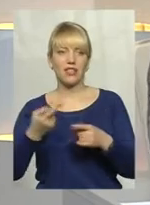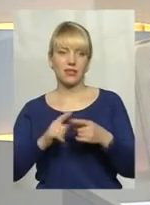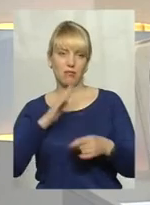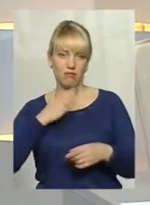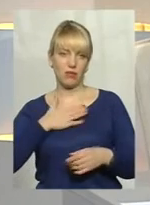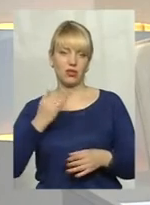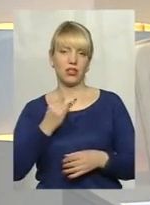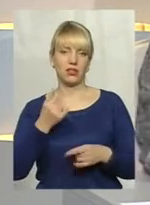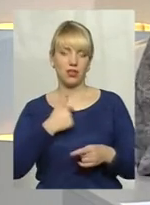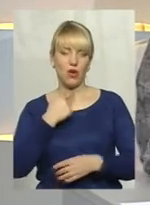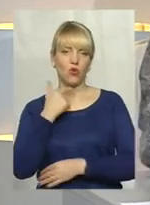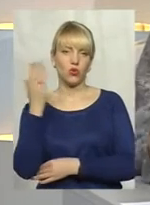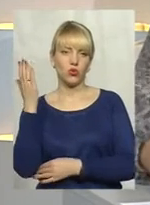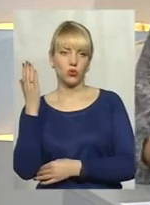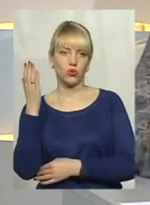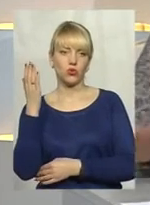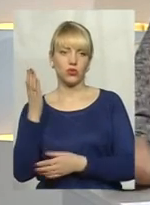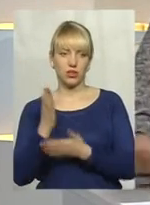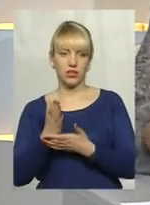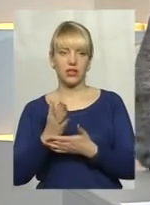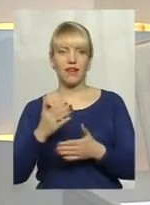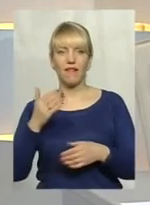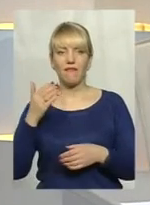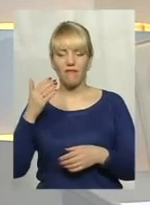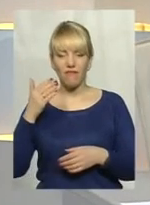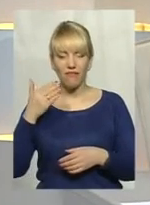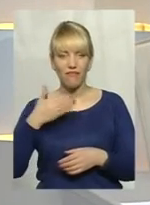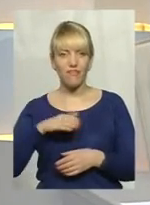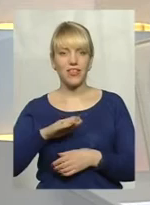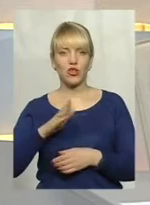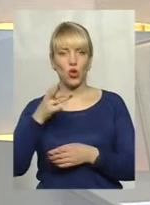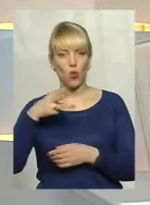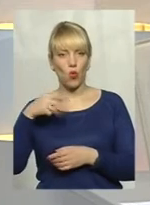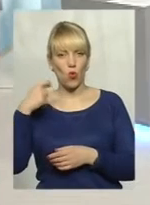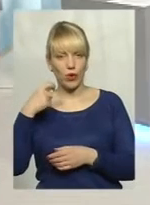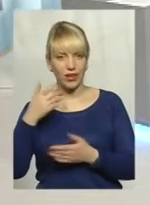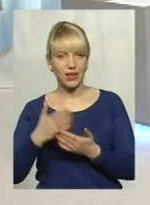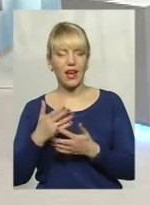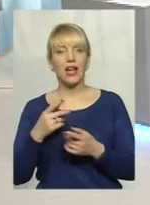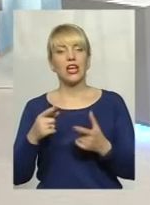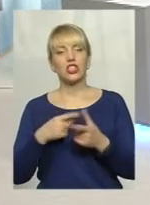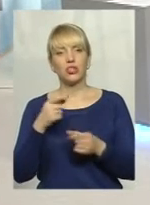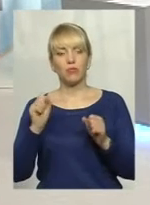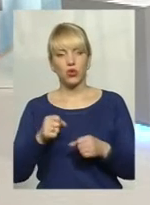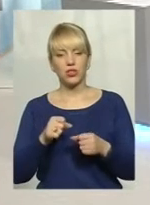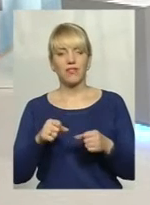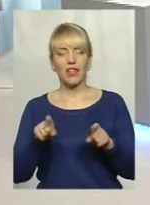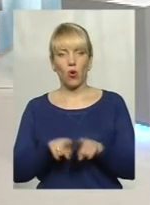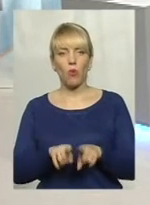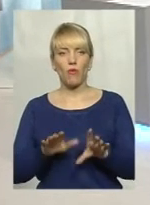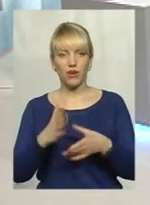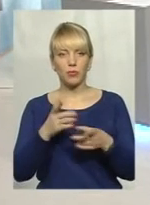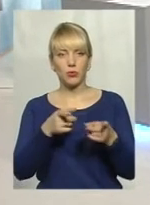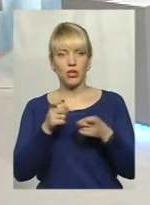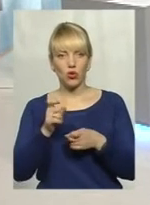інтерес, я голосую, і є відео, є все. Чи можна в такому випадку притягнути до відповідальності людей